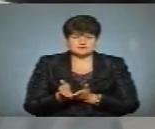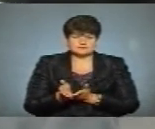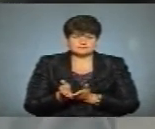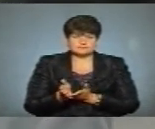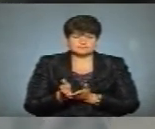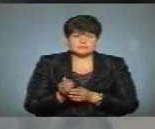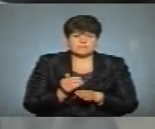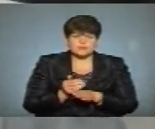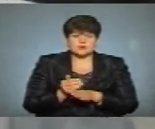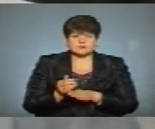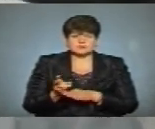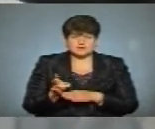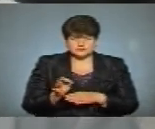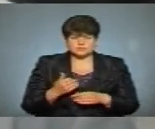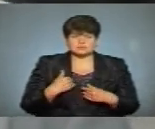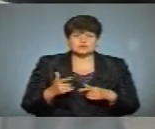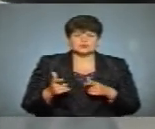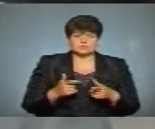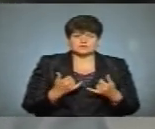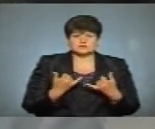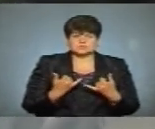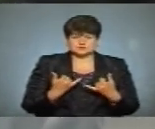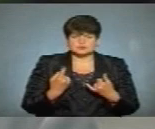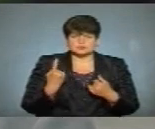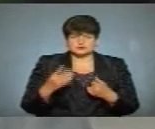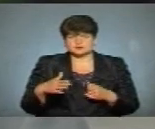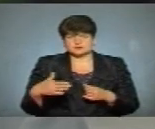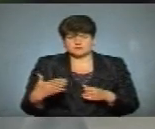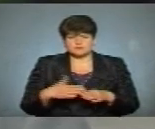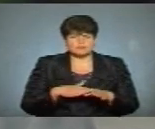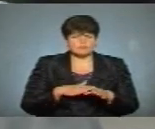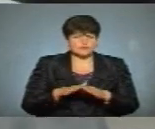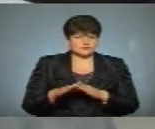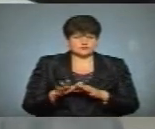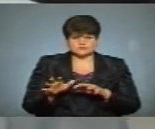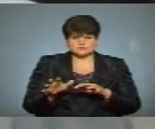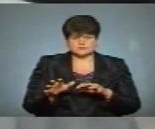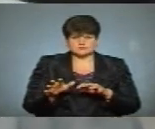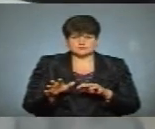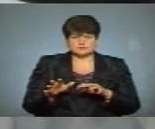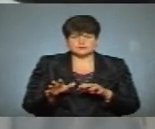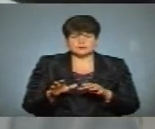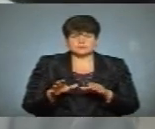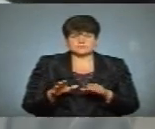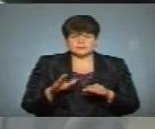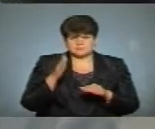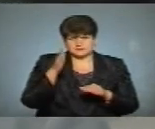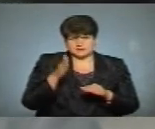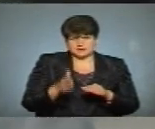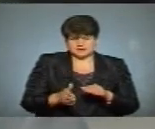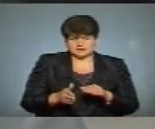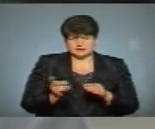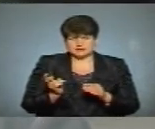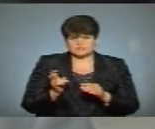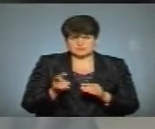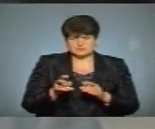так поетапно. Тобто ми готові на сьогодні на одному крилі повністю ізолювати одне крило, перекрити